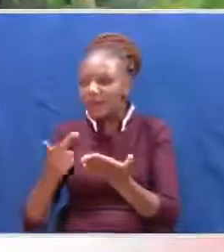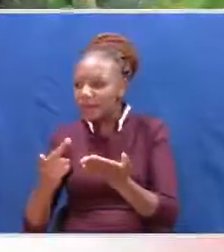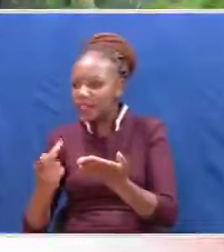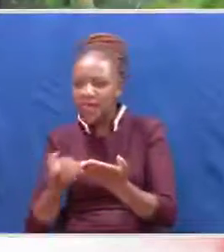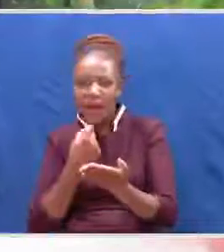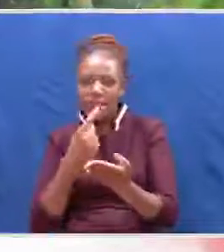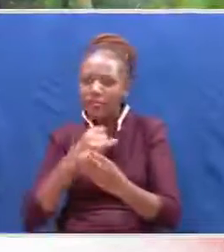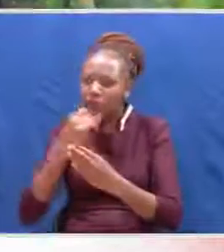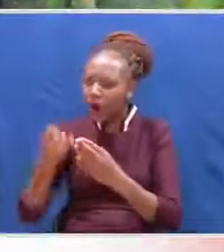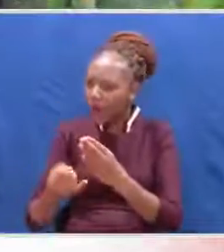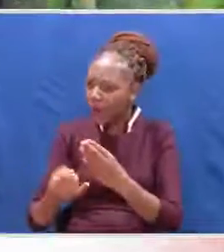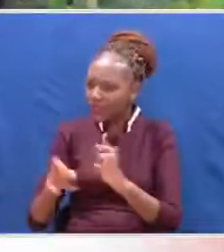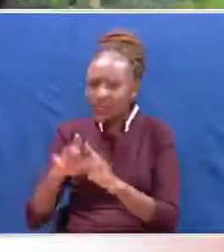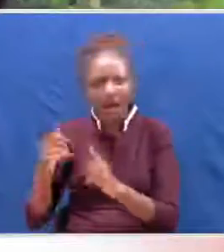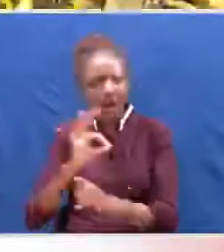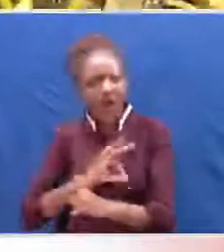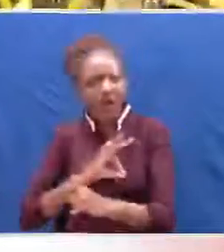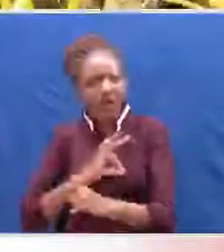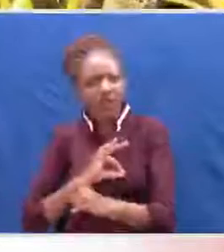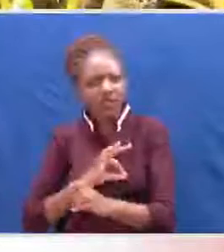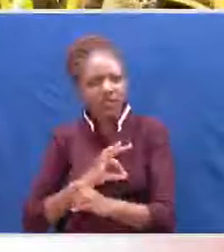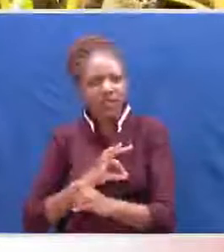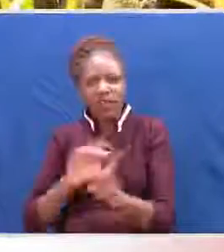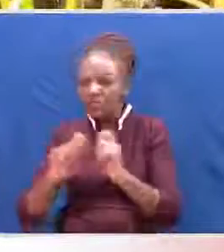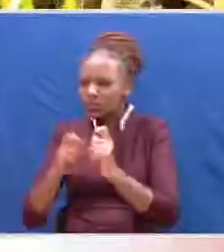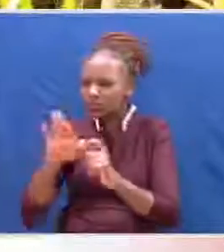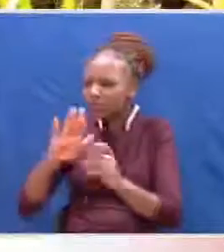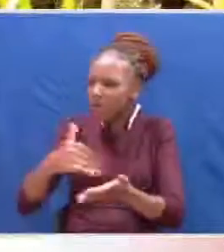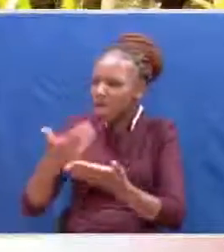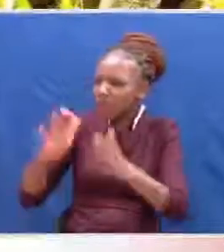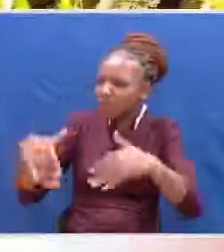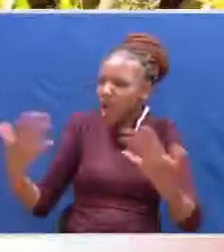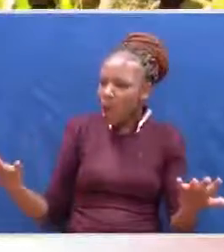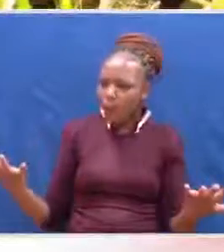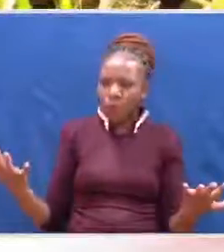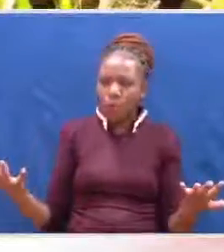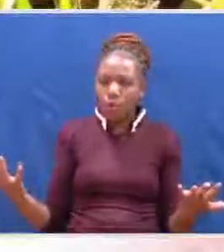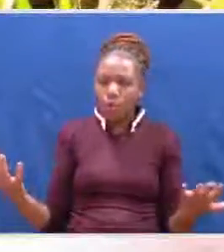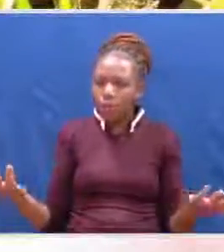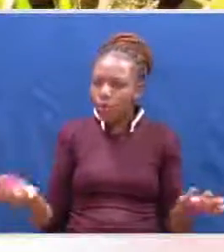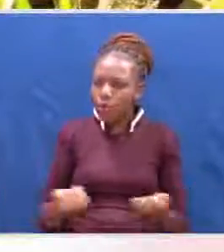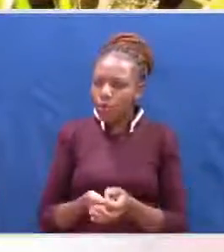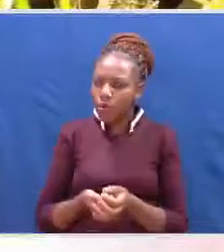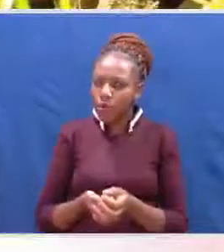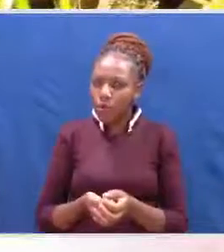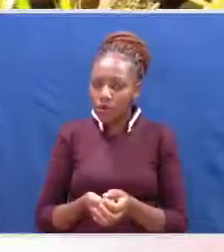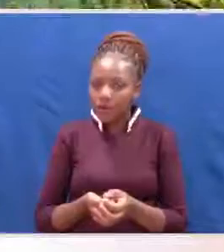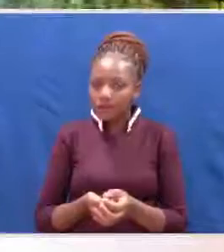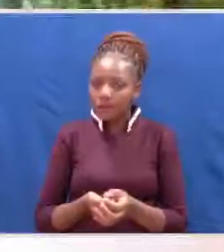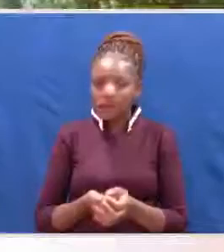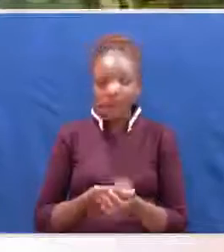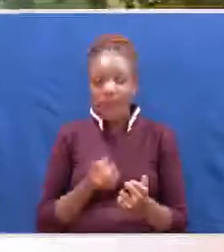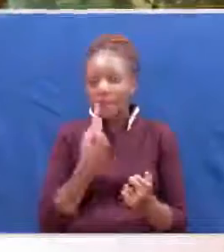other allowances. Yeah. Hivi mkataba wako ulisemaje kuhusiana na masuala ya insurance, ya health na maybe pengine ukipata jeraha?